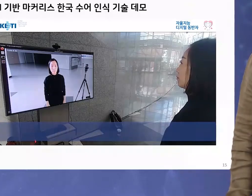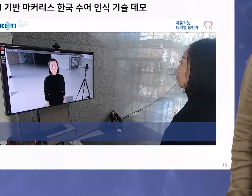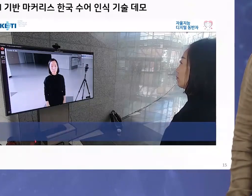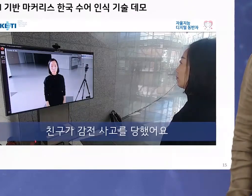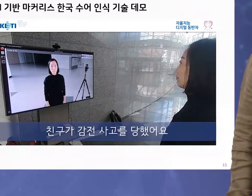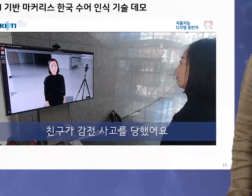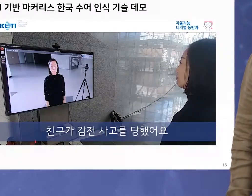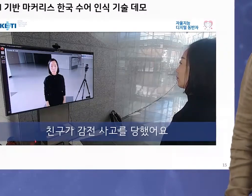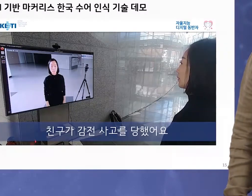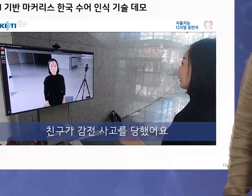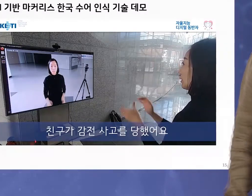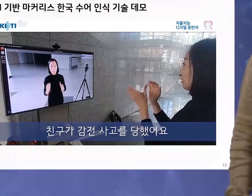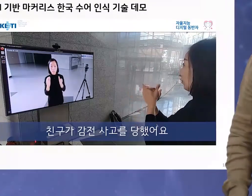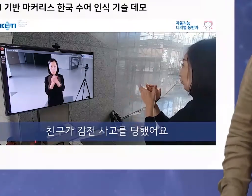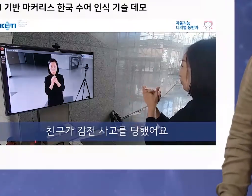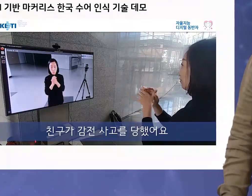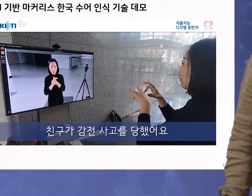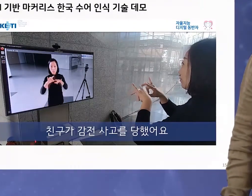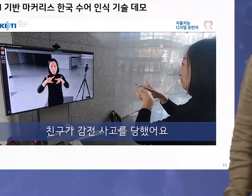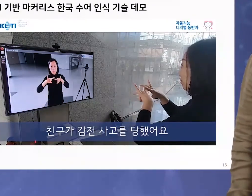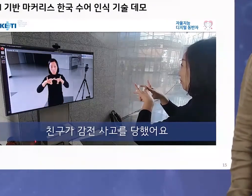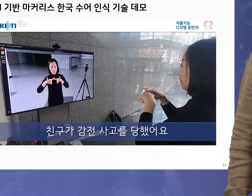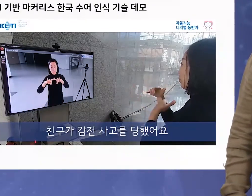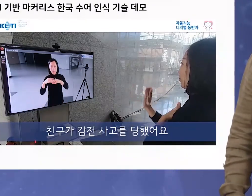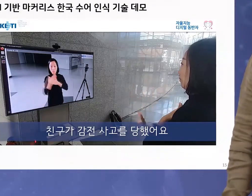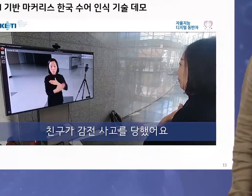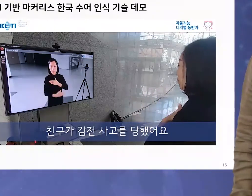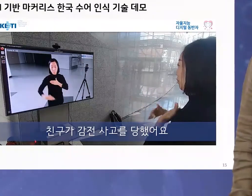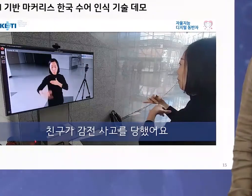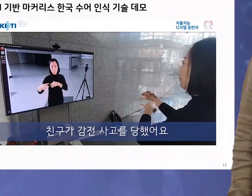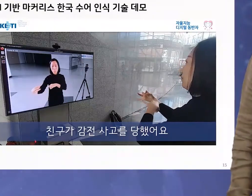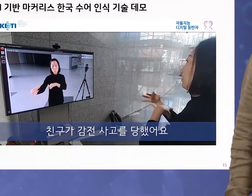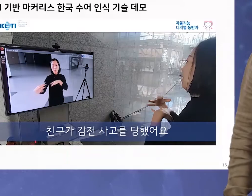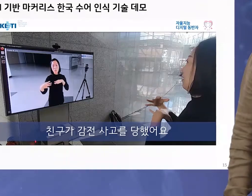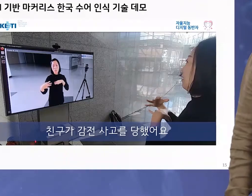것을 보실 수가 있고요. 시연을 하고 계시는 분은 실제